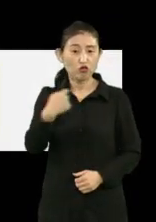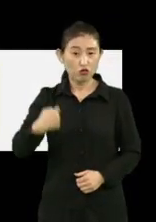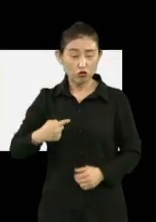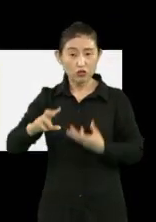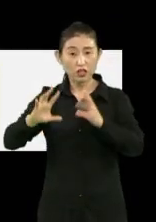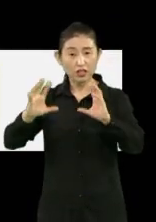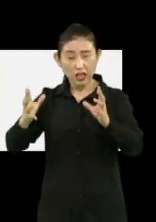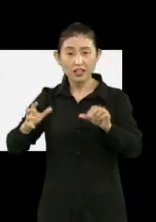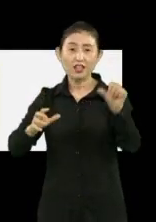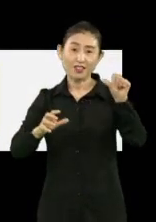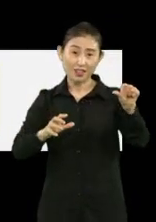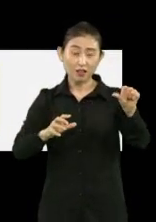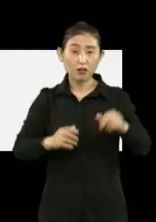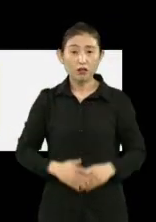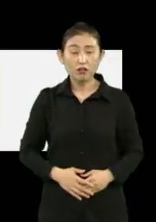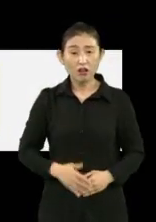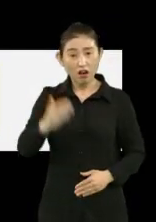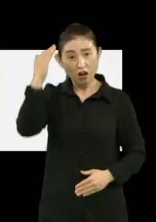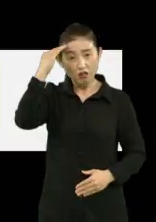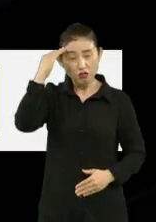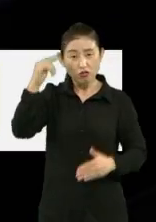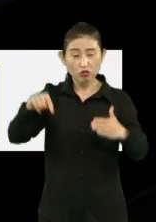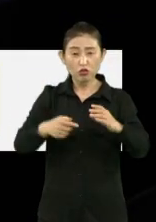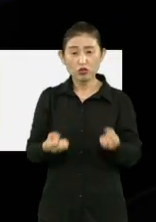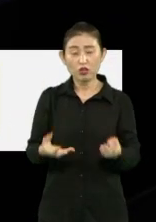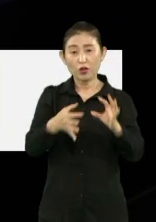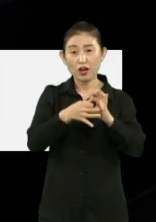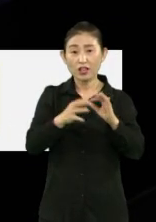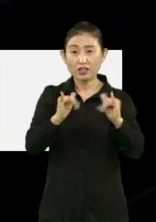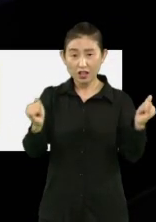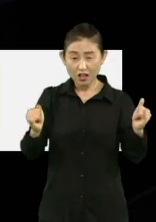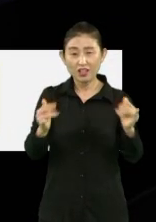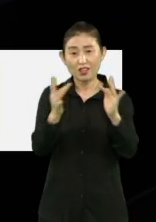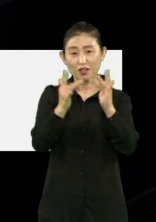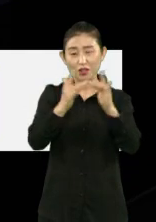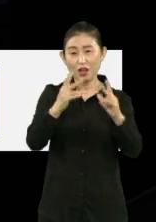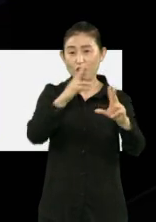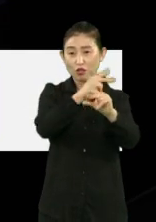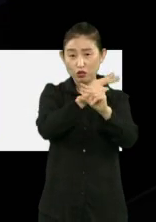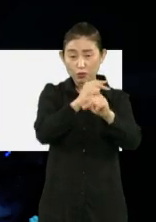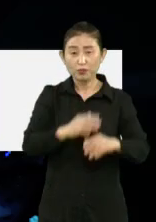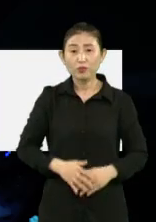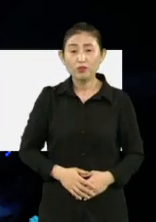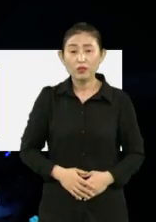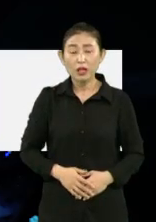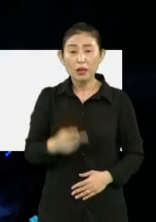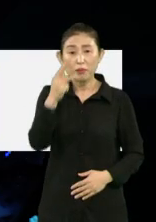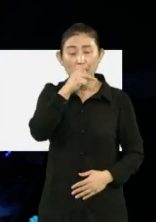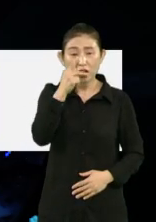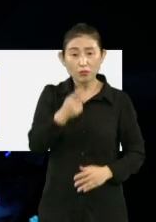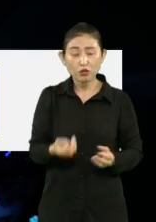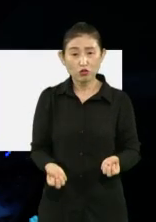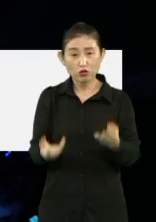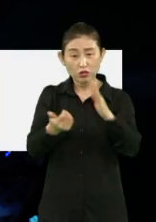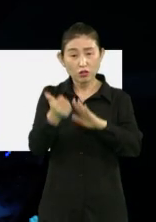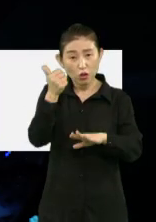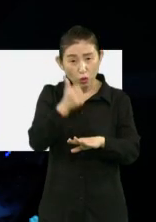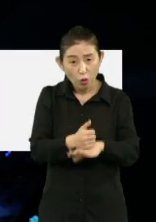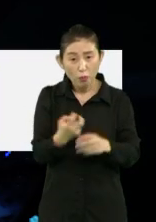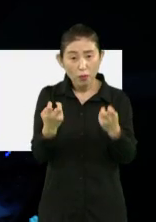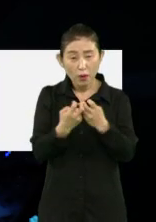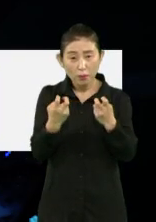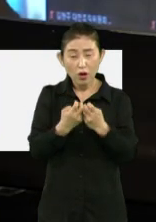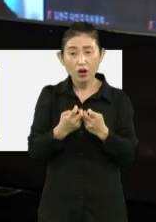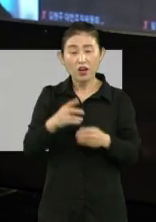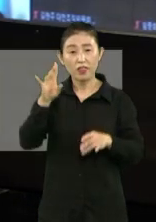해외 5개 나라와 국내외 축제 관계자 등이 참가한 가운데 필리핀 디나그양 축제의 성공 전략과 태국